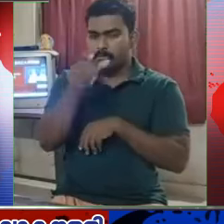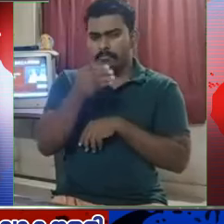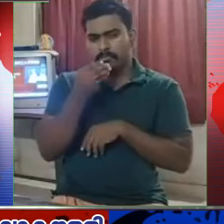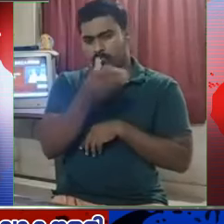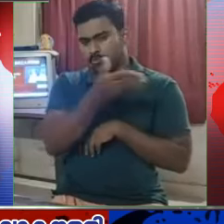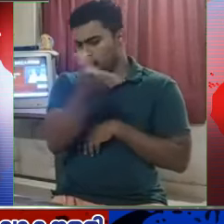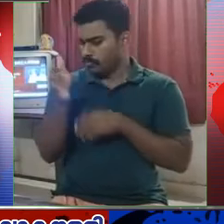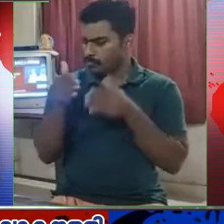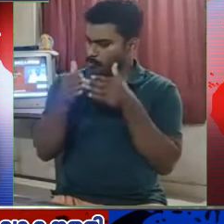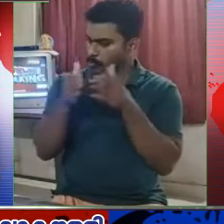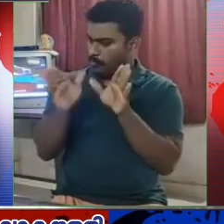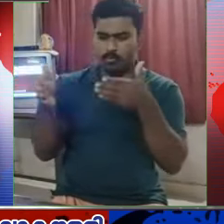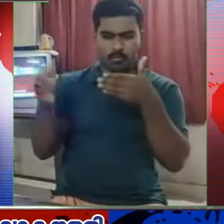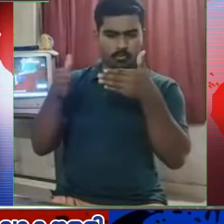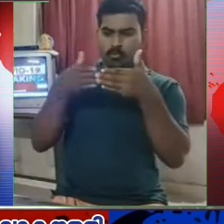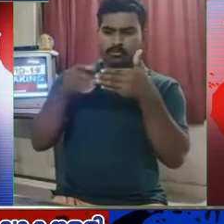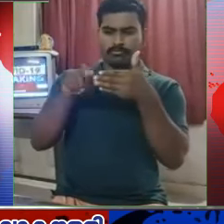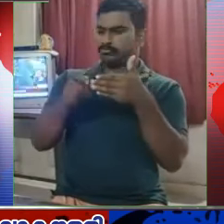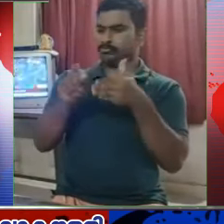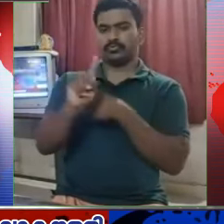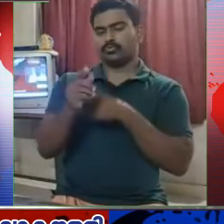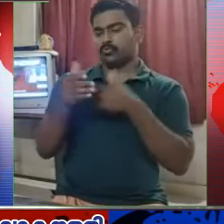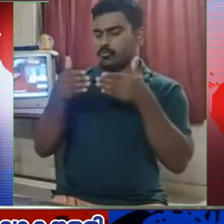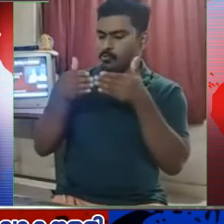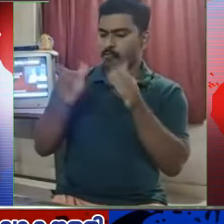ഡോക്ടർമാരുടെ സേവനം ലഭിക്കുന്നില്ല എന്നുമാണ്.